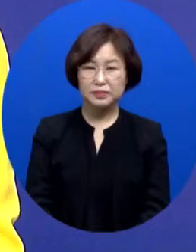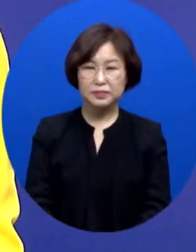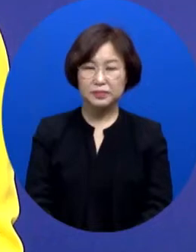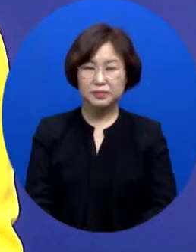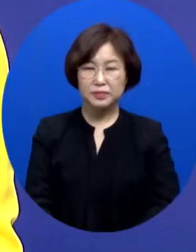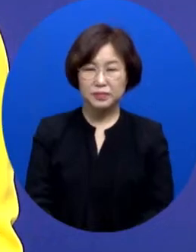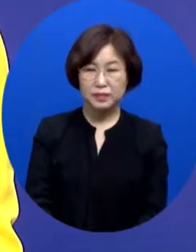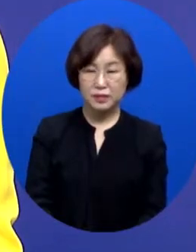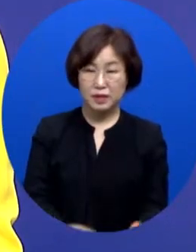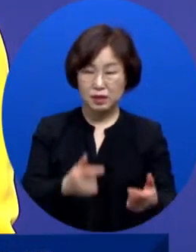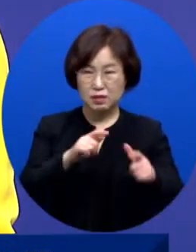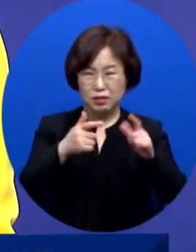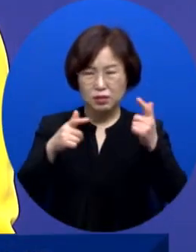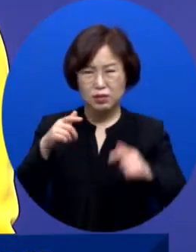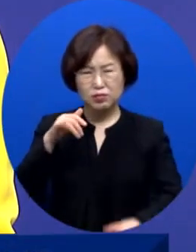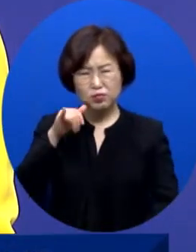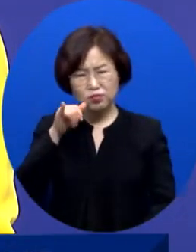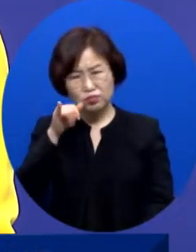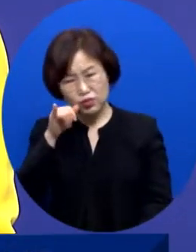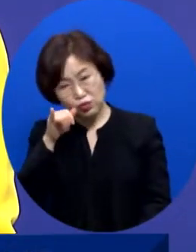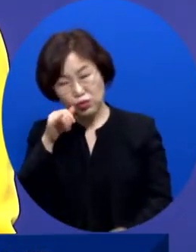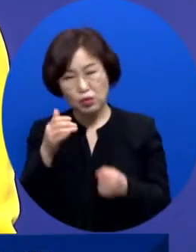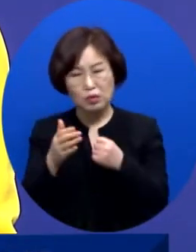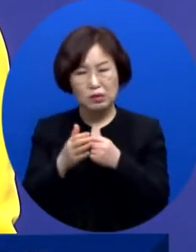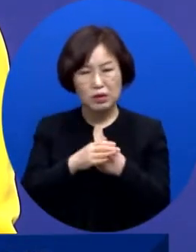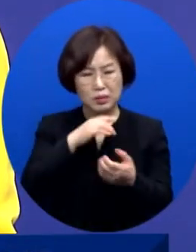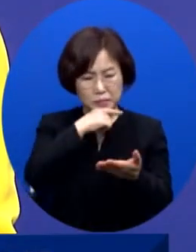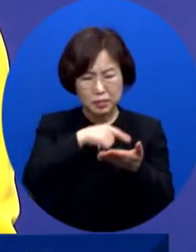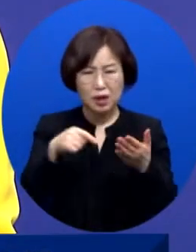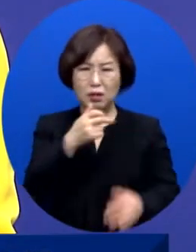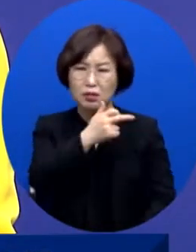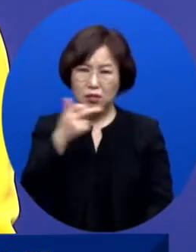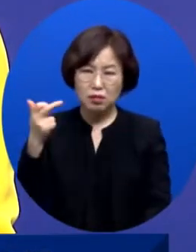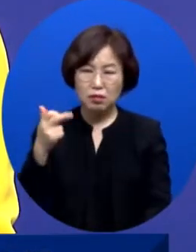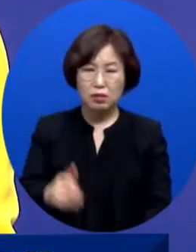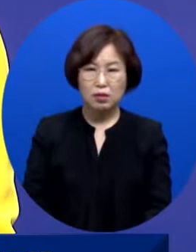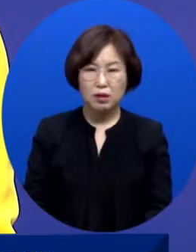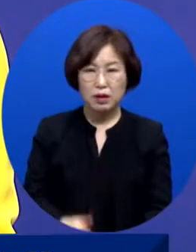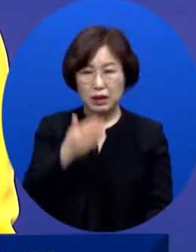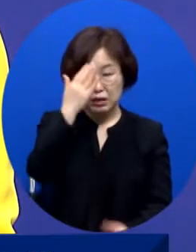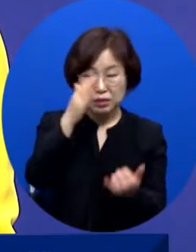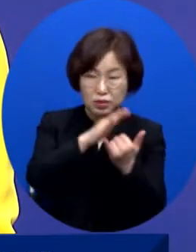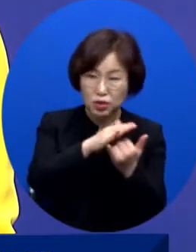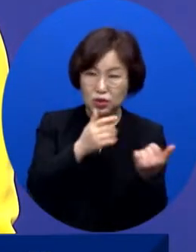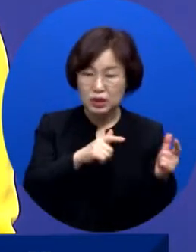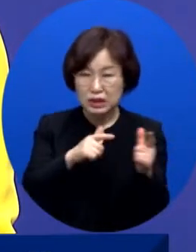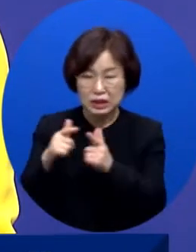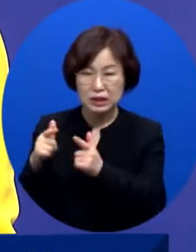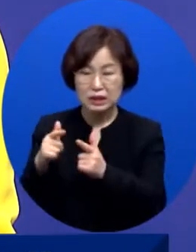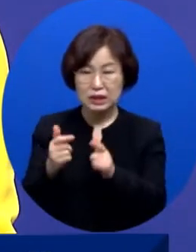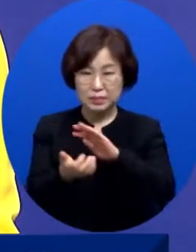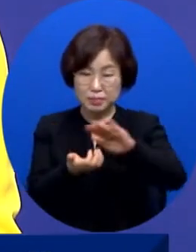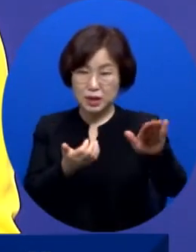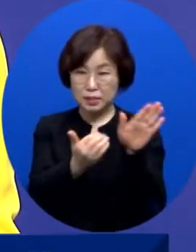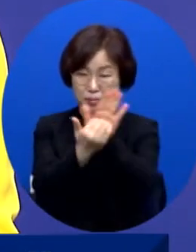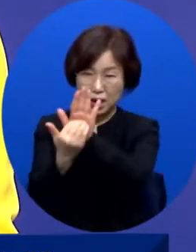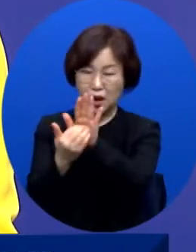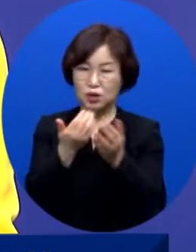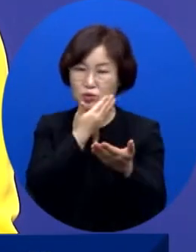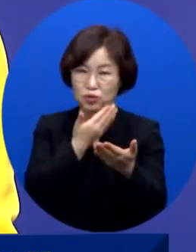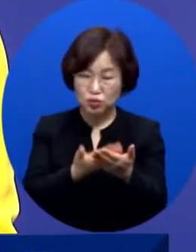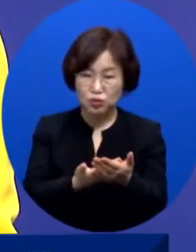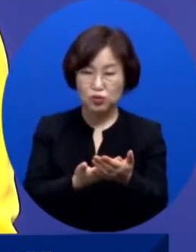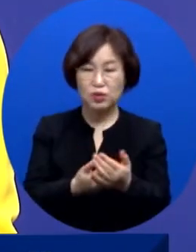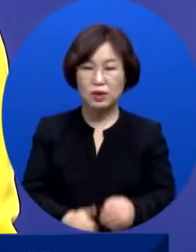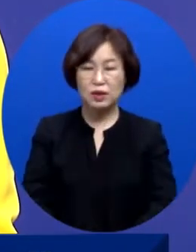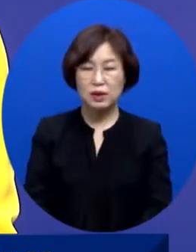각종 중독으로 인한 폐해가 갈수록 심각해지고 있습니다 청소년들은 특히 예방이 최선 인데요 한국교회